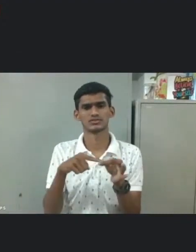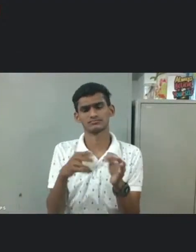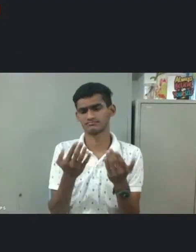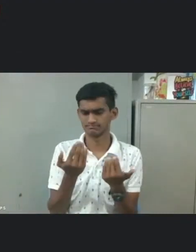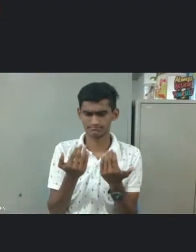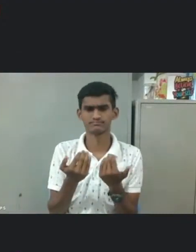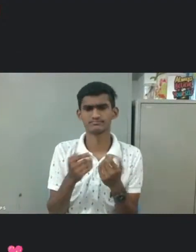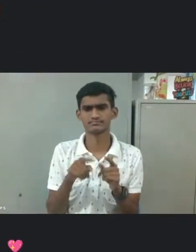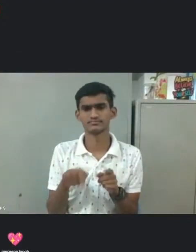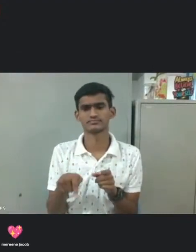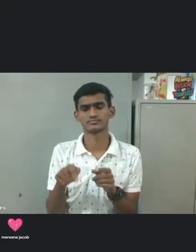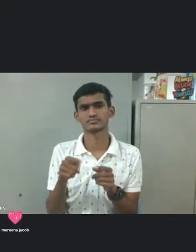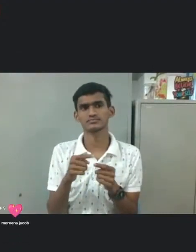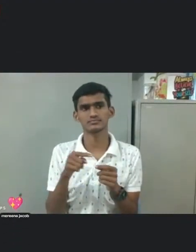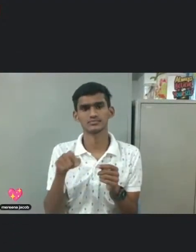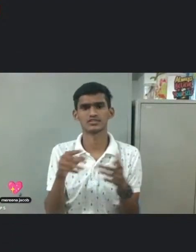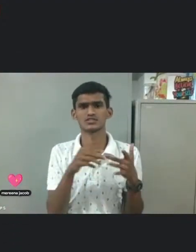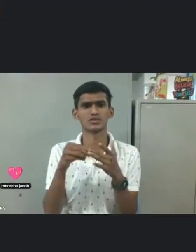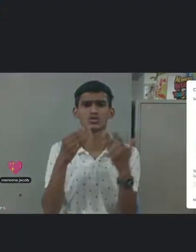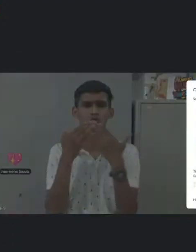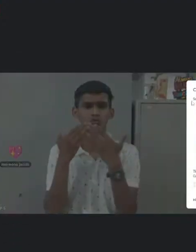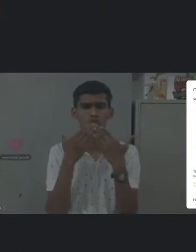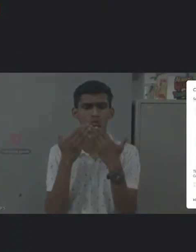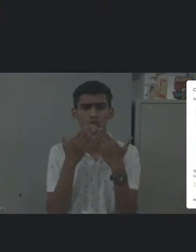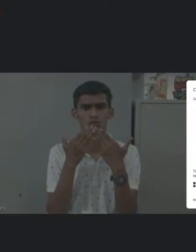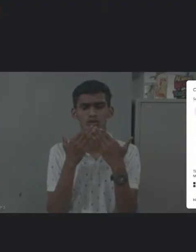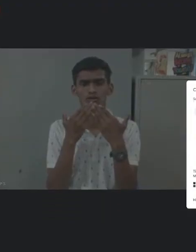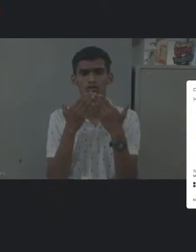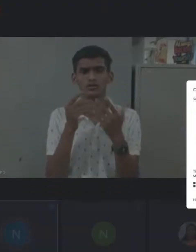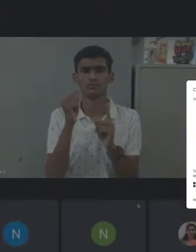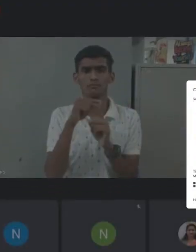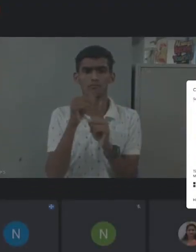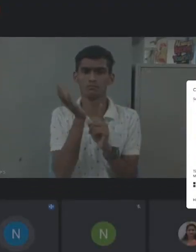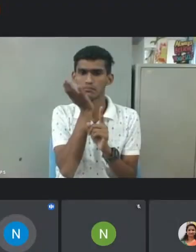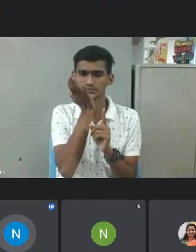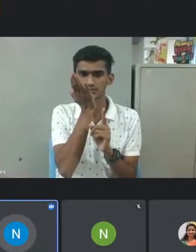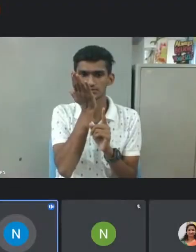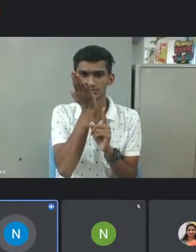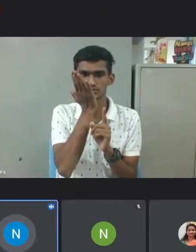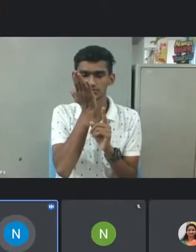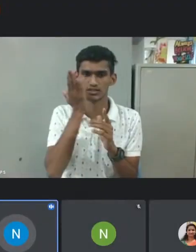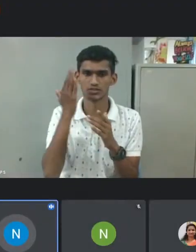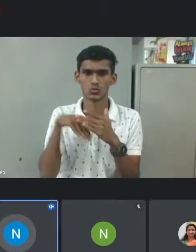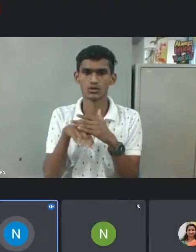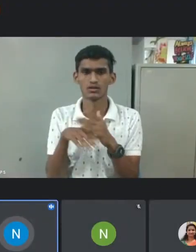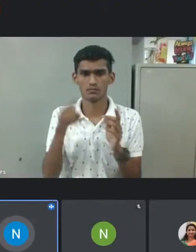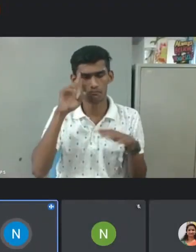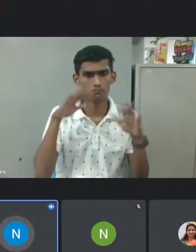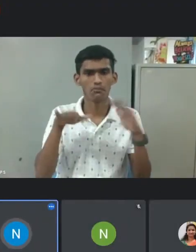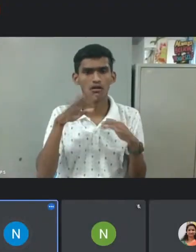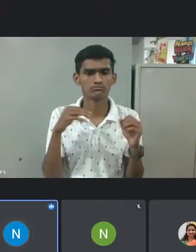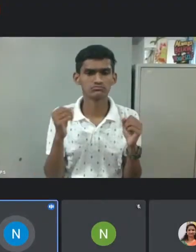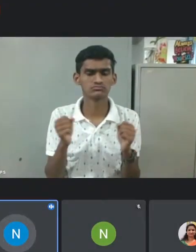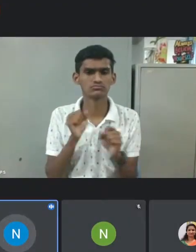അത് അപ്പൊ ഇവർക്ക് ഒരു സ്പെഷ്യൽ സ്കൂള് പഞ്ചായത്തിന്റെ കീഴിൽ വരാൻ വേണ്ടിട്ട് കുറേ ആയി